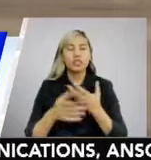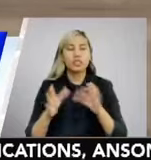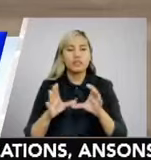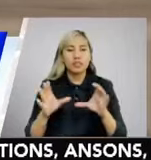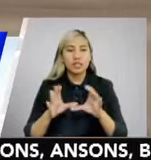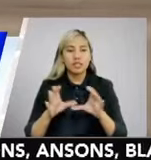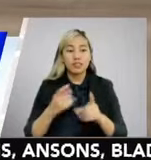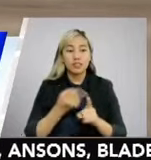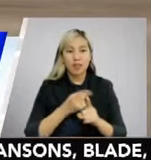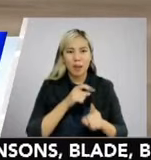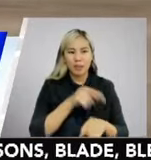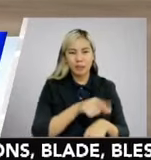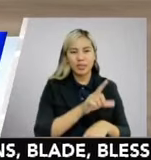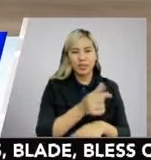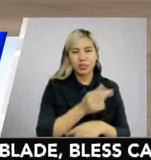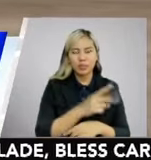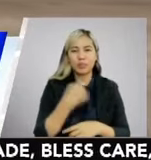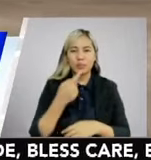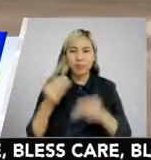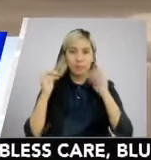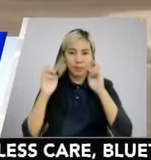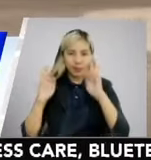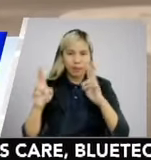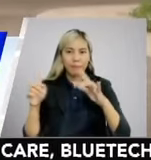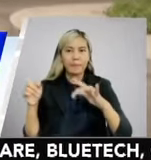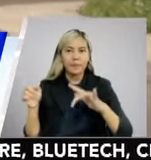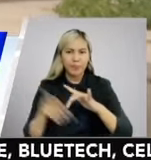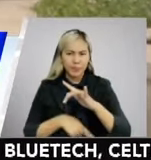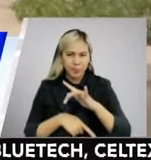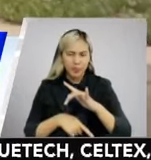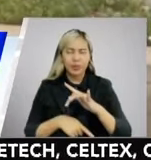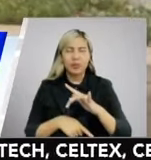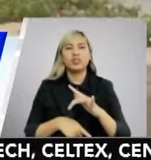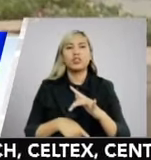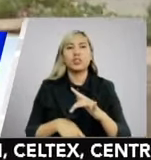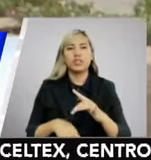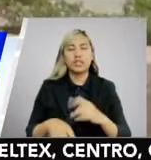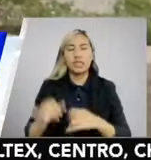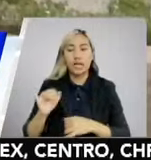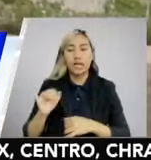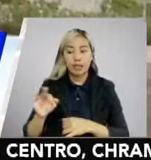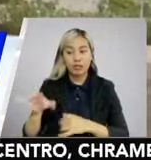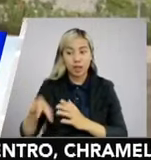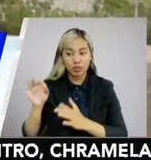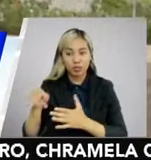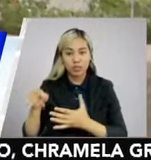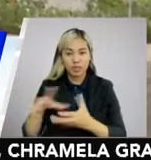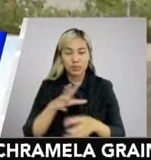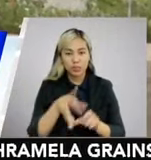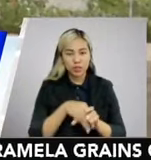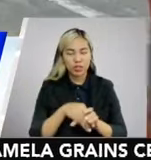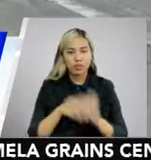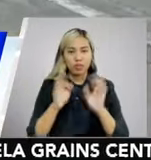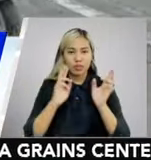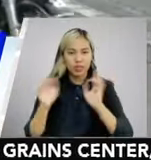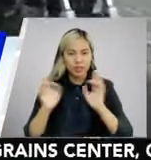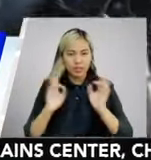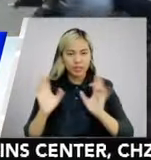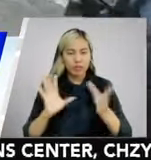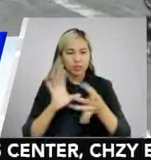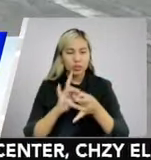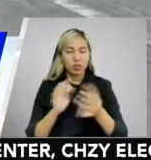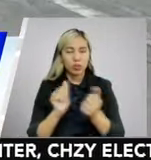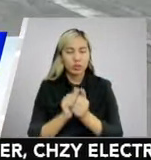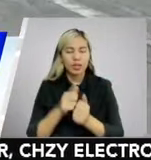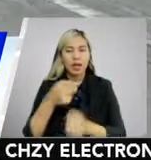kanilang mayor, papatawa nila ng administrative sanctions ang mapapatunay ang sangkot dito. Handa raw silang makipag-ugnayan sa NBI.